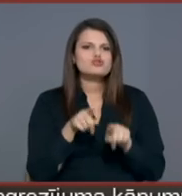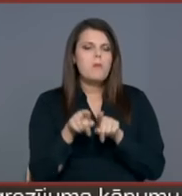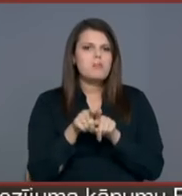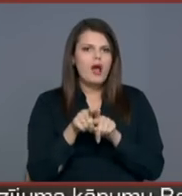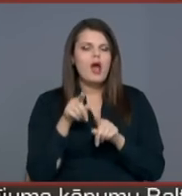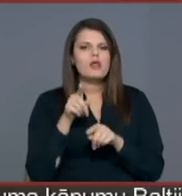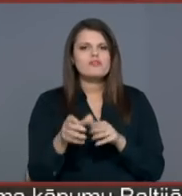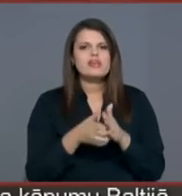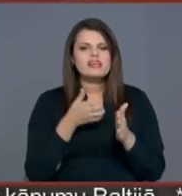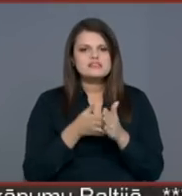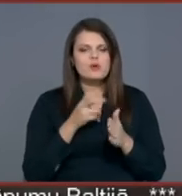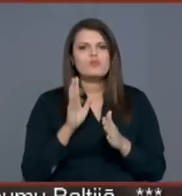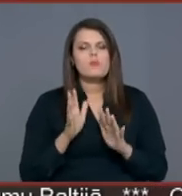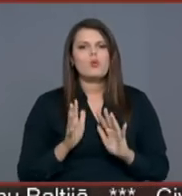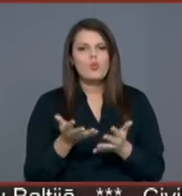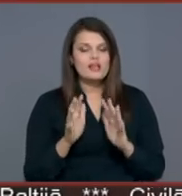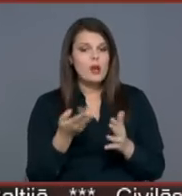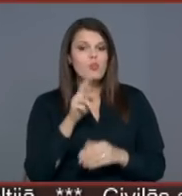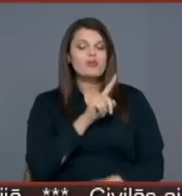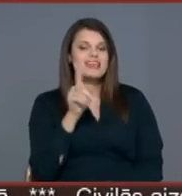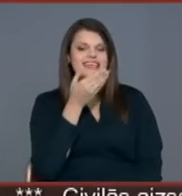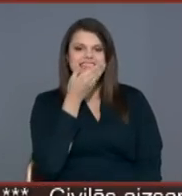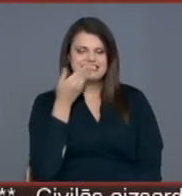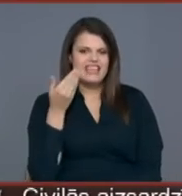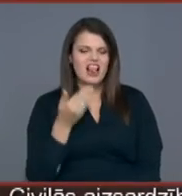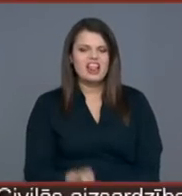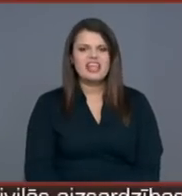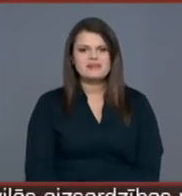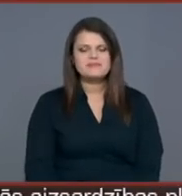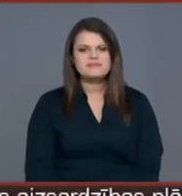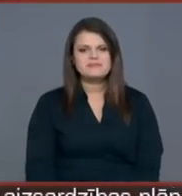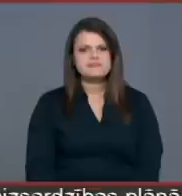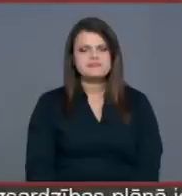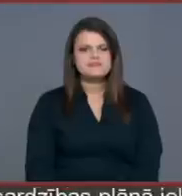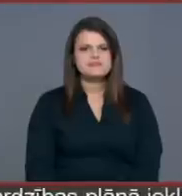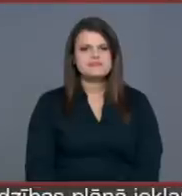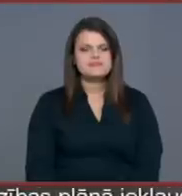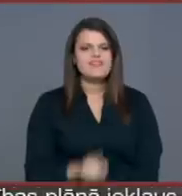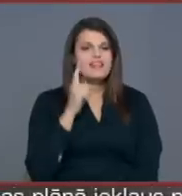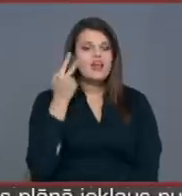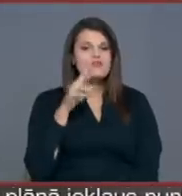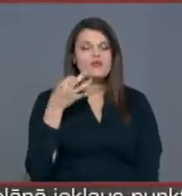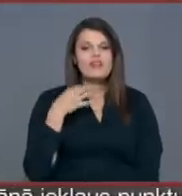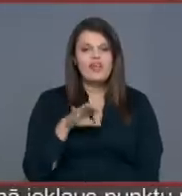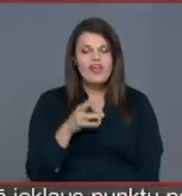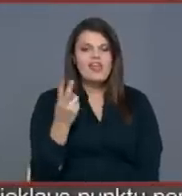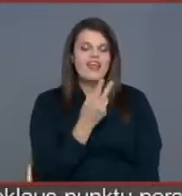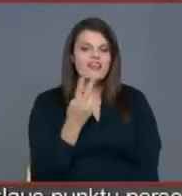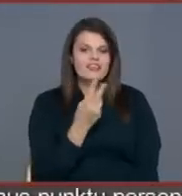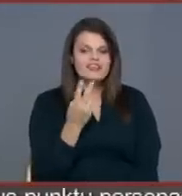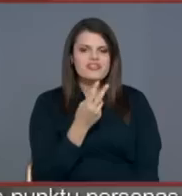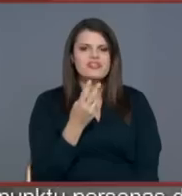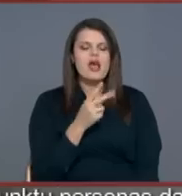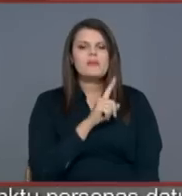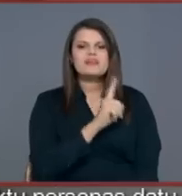pa kurināmā rullim un ir silti. Vidzemes kolēģis stāsta plašāk. Tēvam un dēlam Zigmāram un Valdemāram